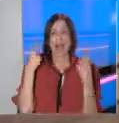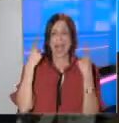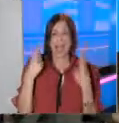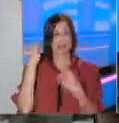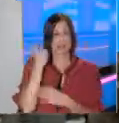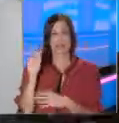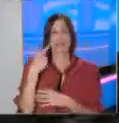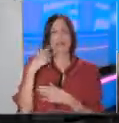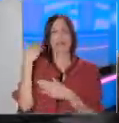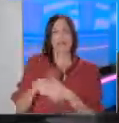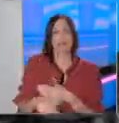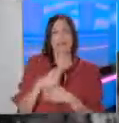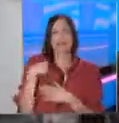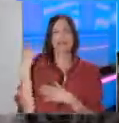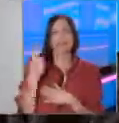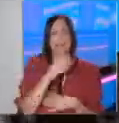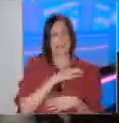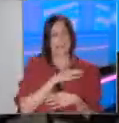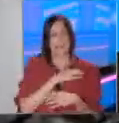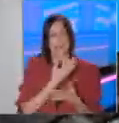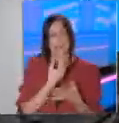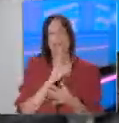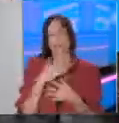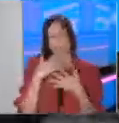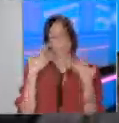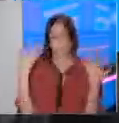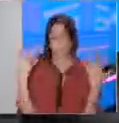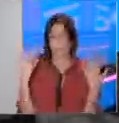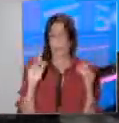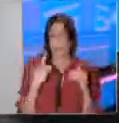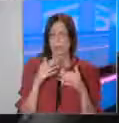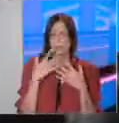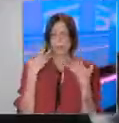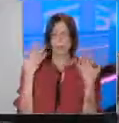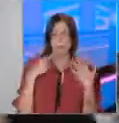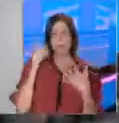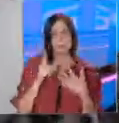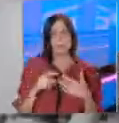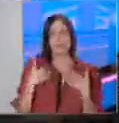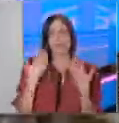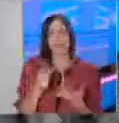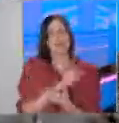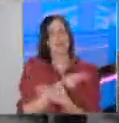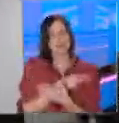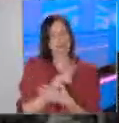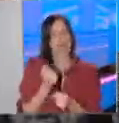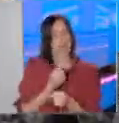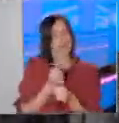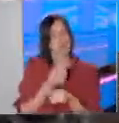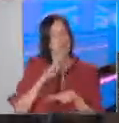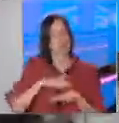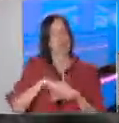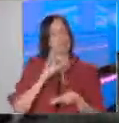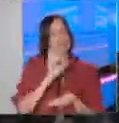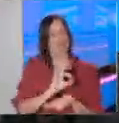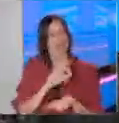חוק. אבל בסוף כולם נפגעו. אין ספק, אין ספק, שצריך לתת למשטרה לעשות את תפקידה,